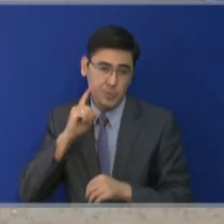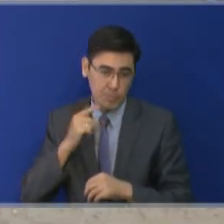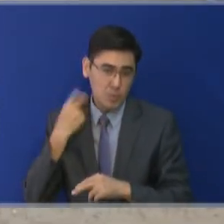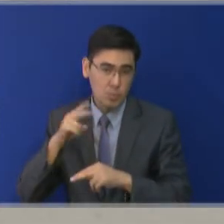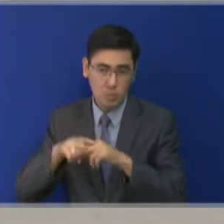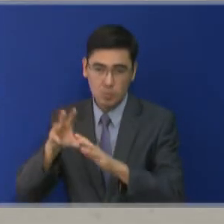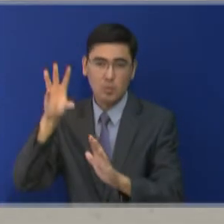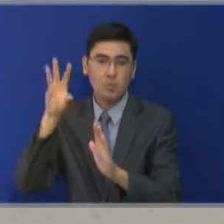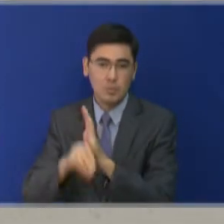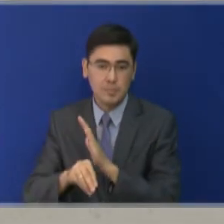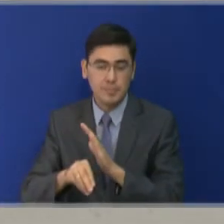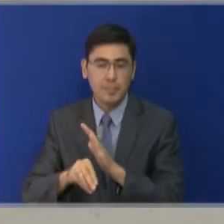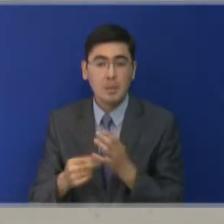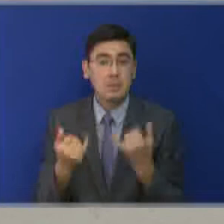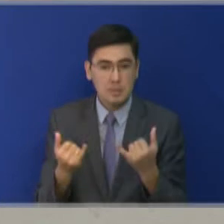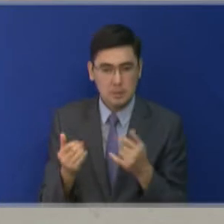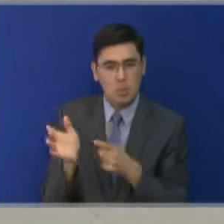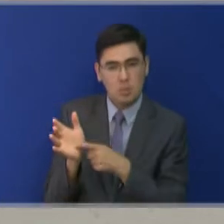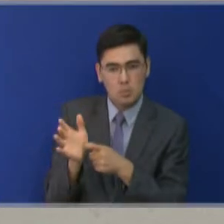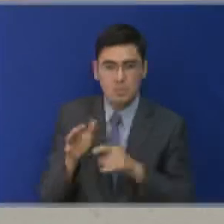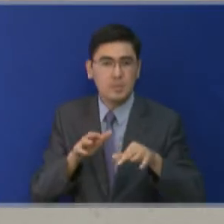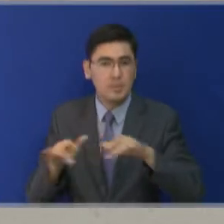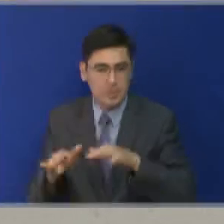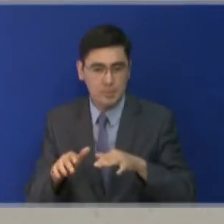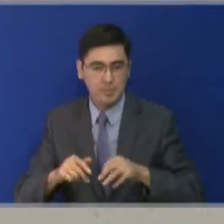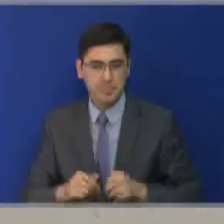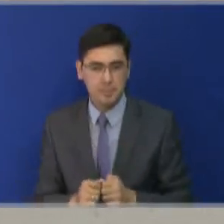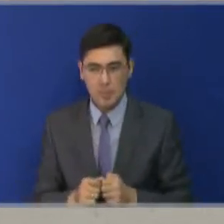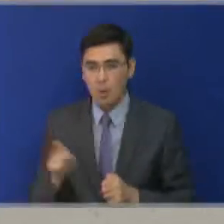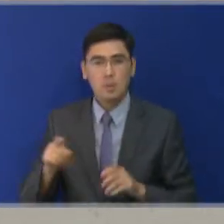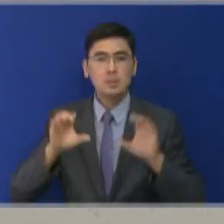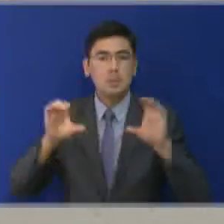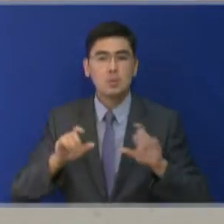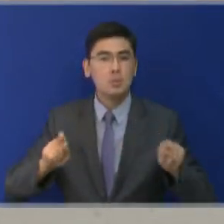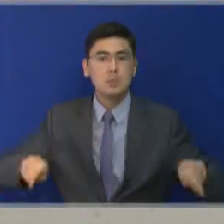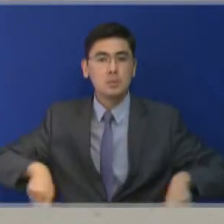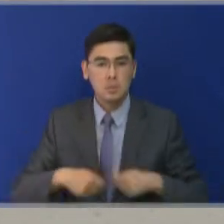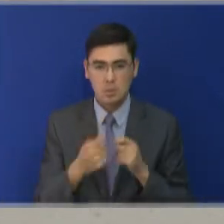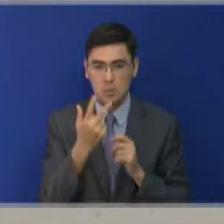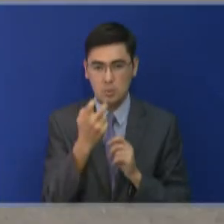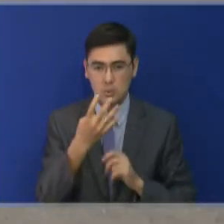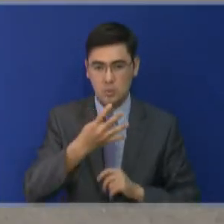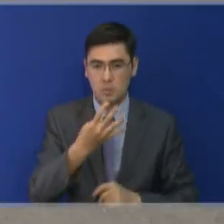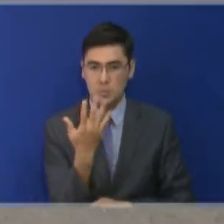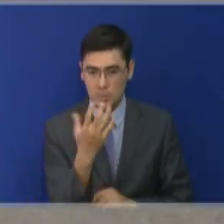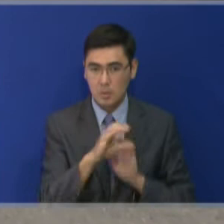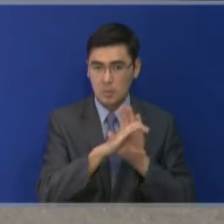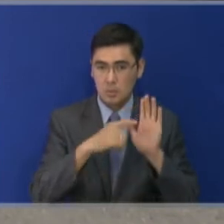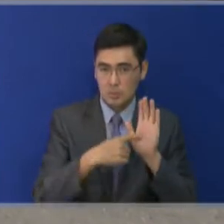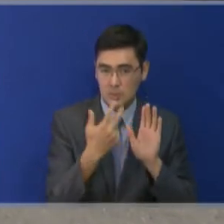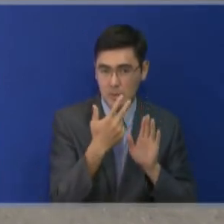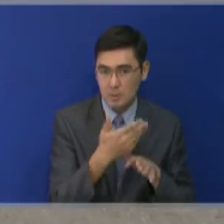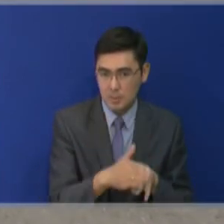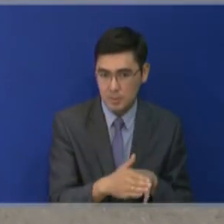қамалды. Тергеу шаралары жүргізілуде. Аталған факт бойынша Қазақстан Республикасының қылмыстық кодексінің 345-ші бабының 3-ші